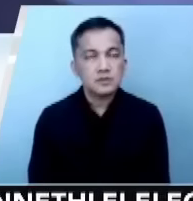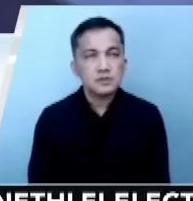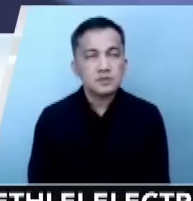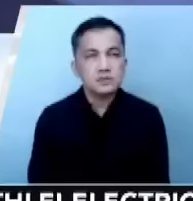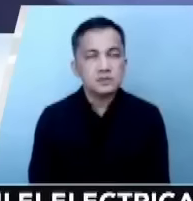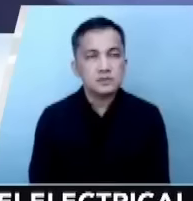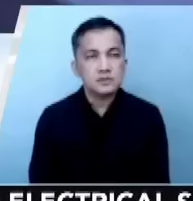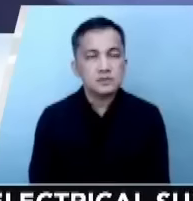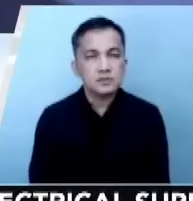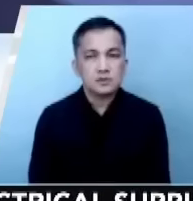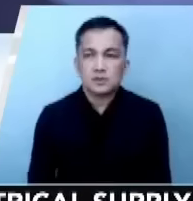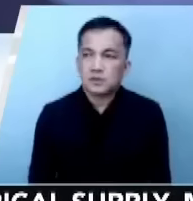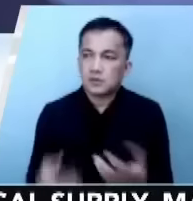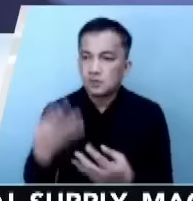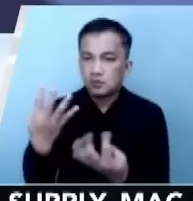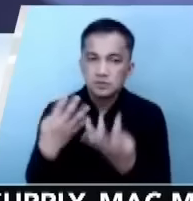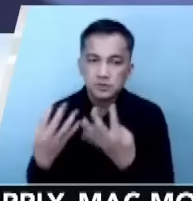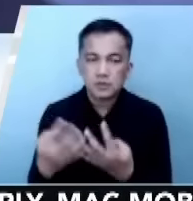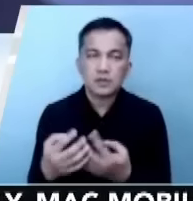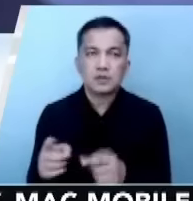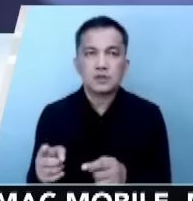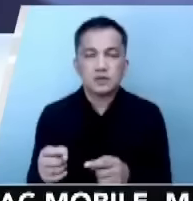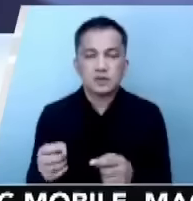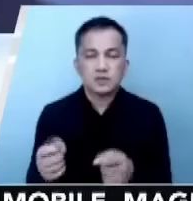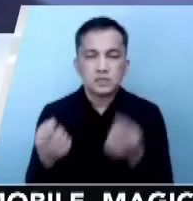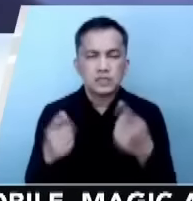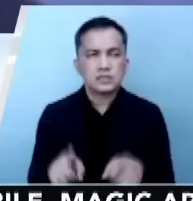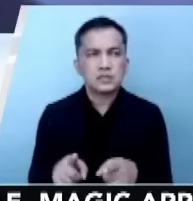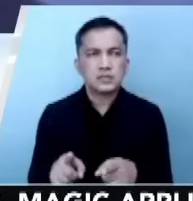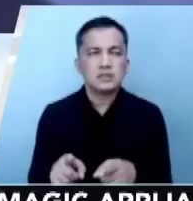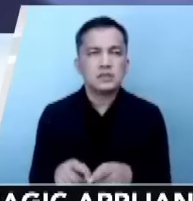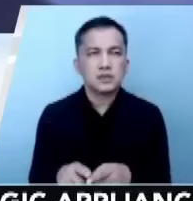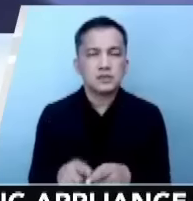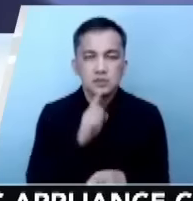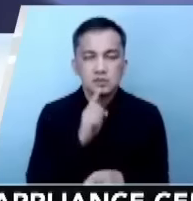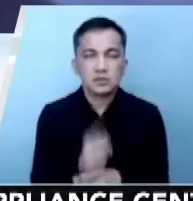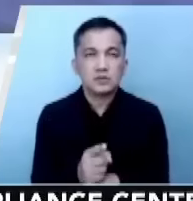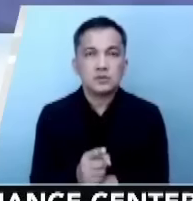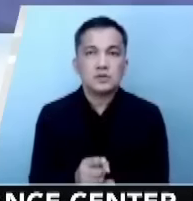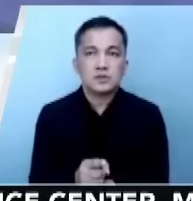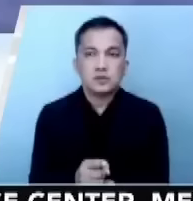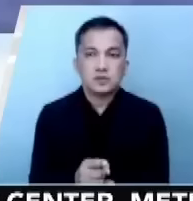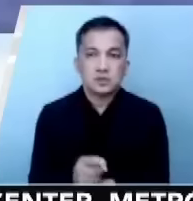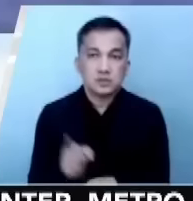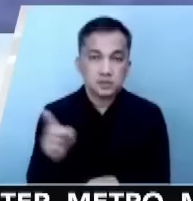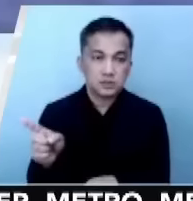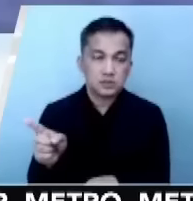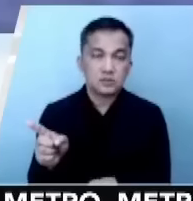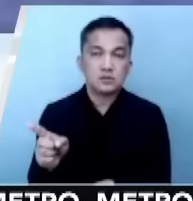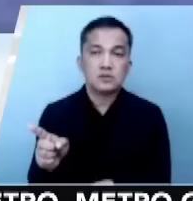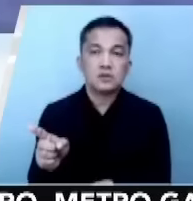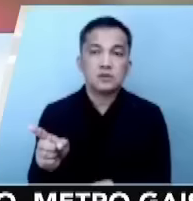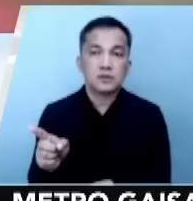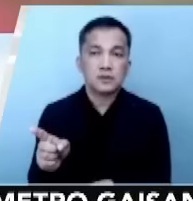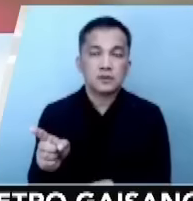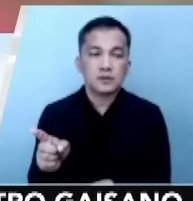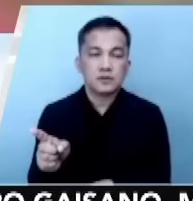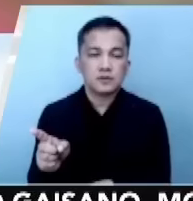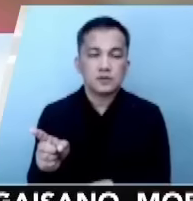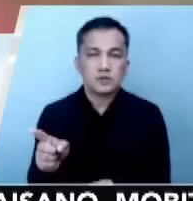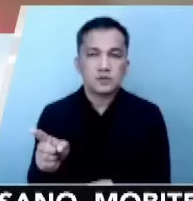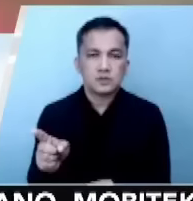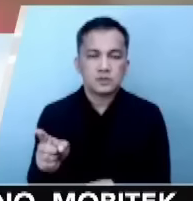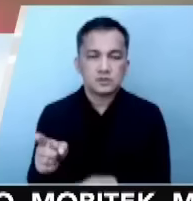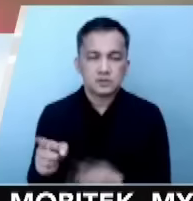Well, ang nangyari kasi talaga dito, no? Let's just wait for you. Kilala niyo